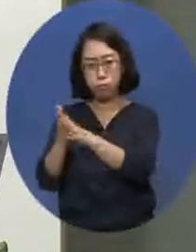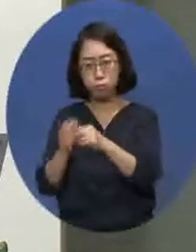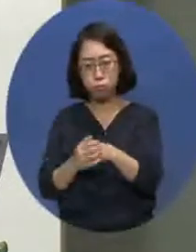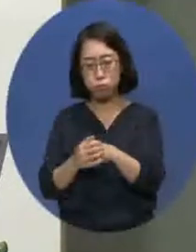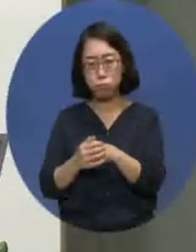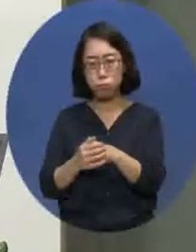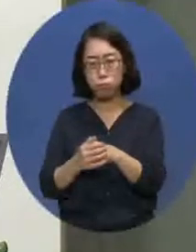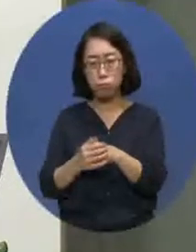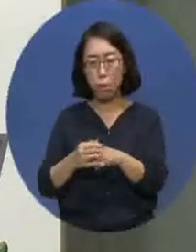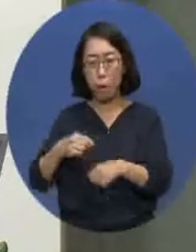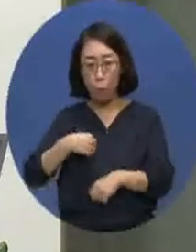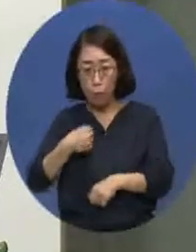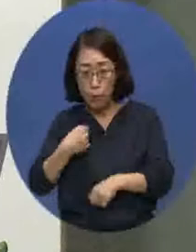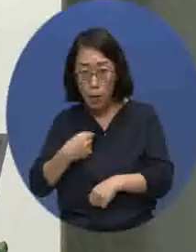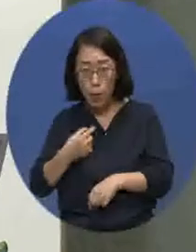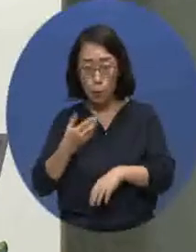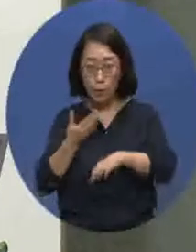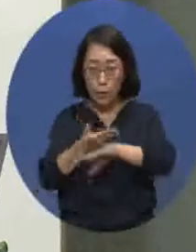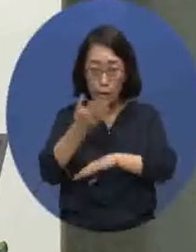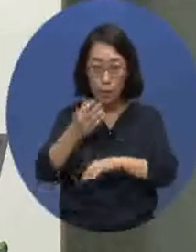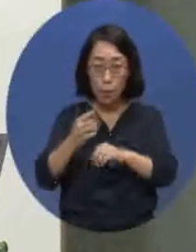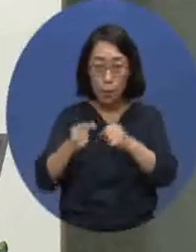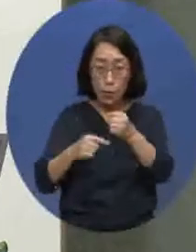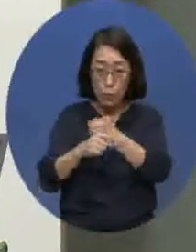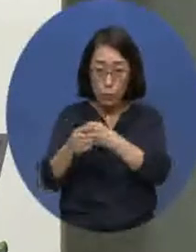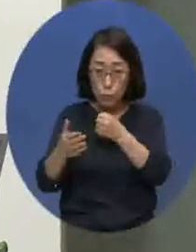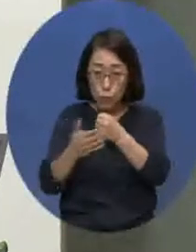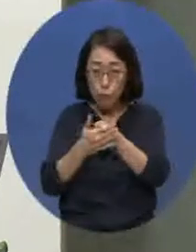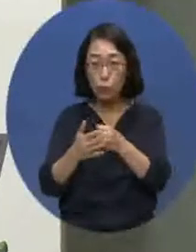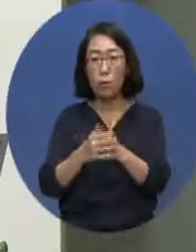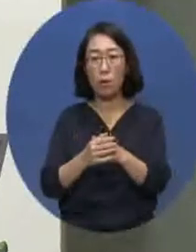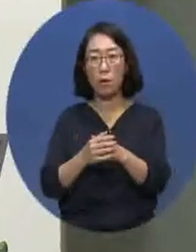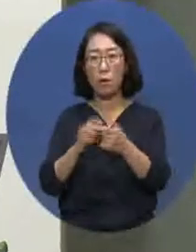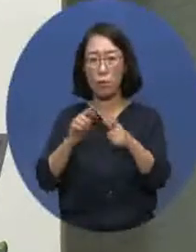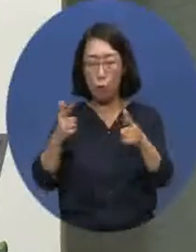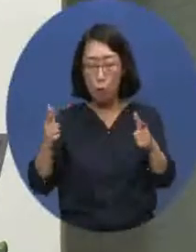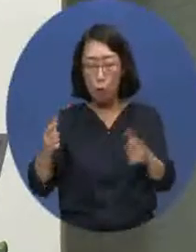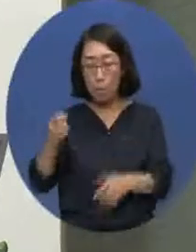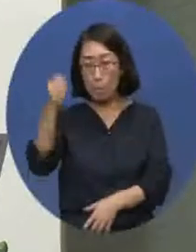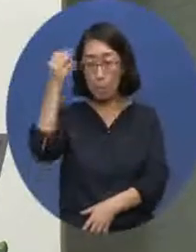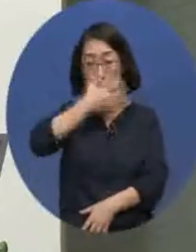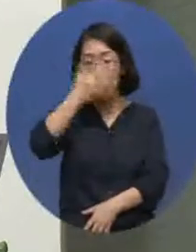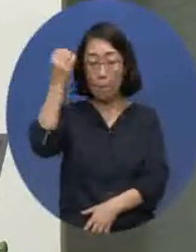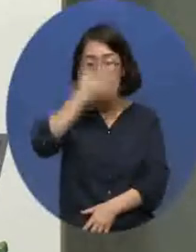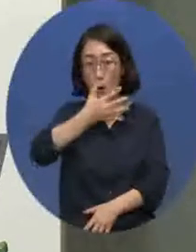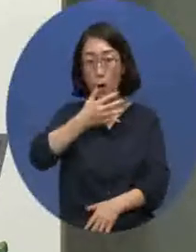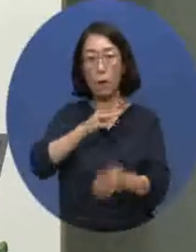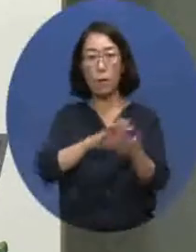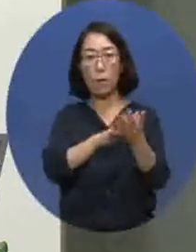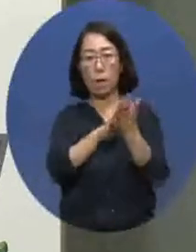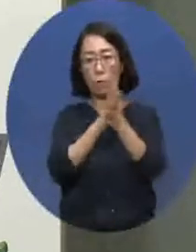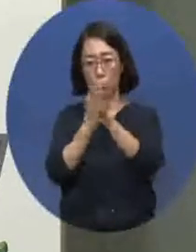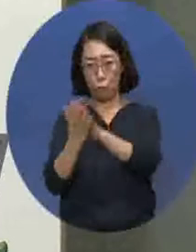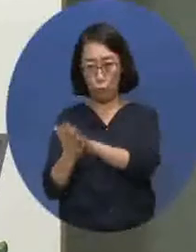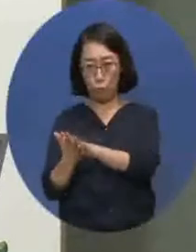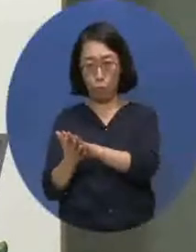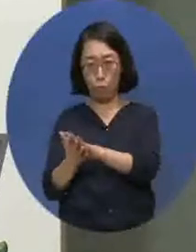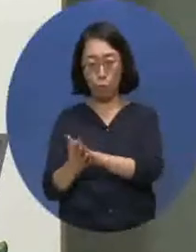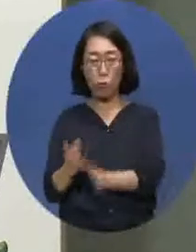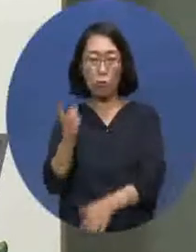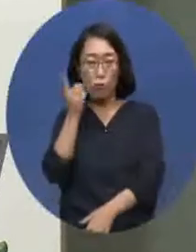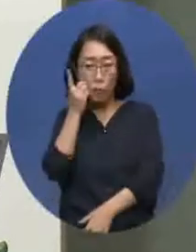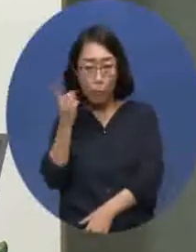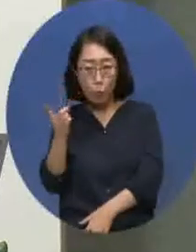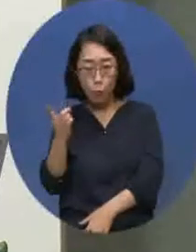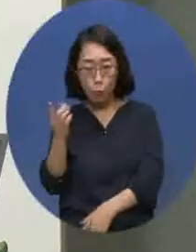의해서 자에 의해서 어떤 환경 변화가 너무 급속하게 변하고 있는 것 같습니다 스마트폰